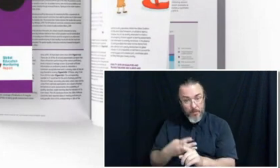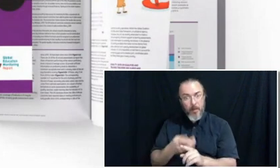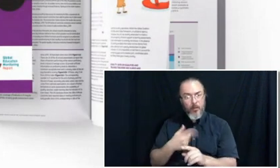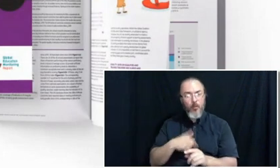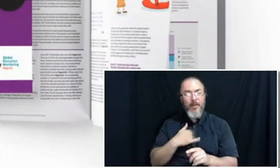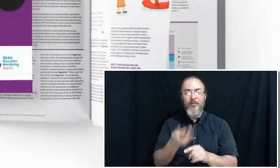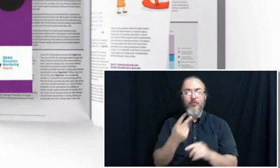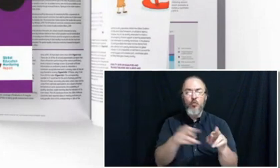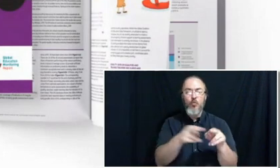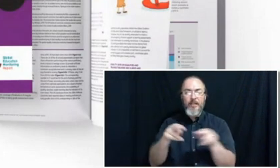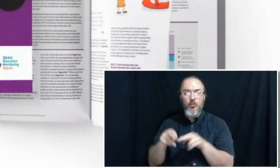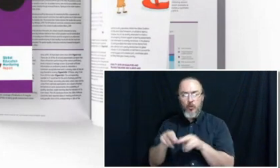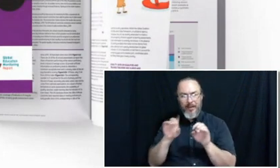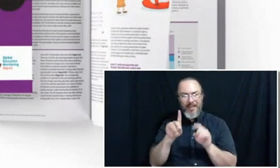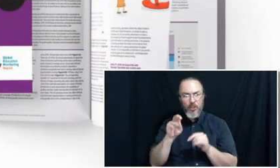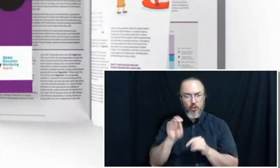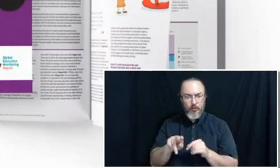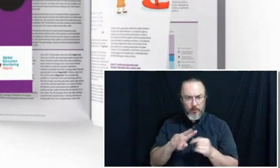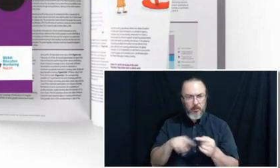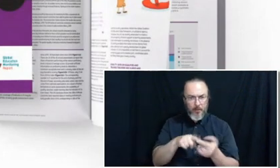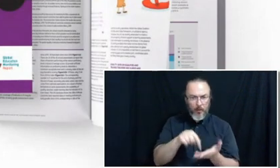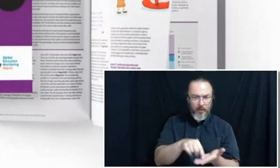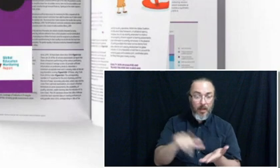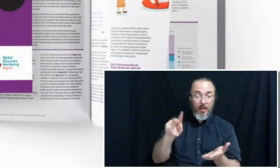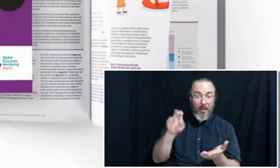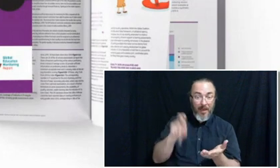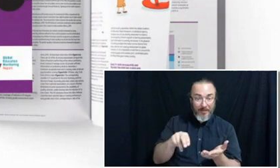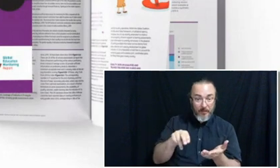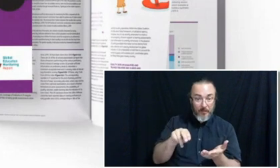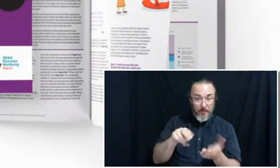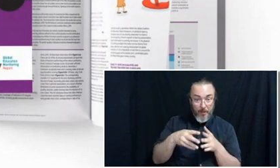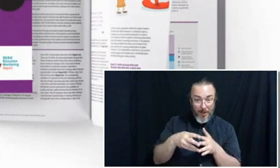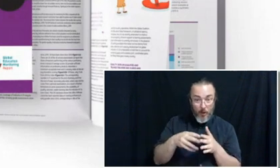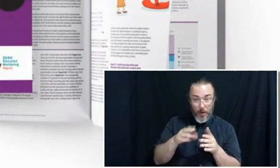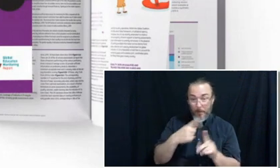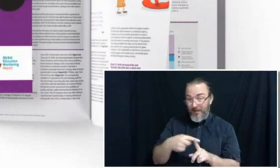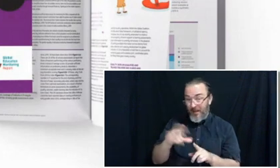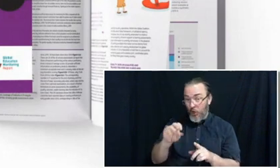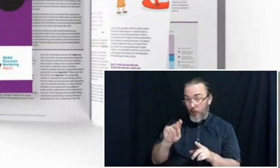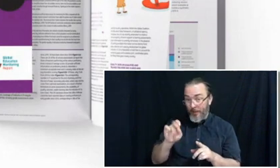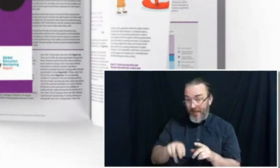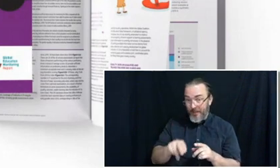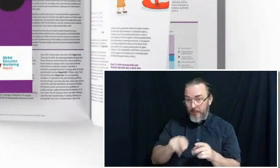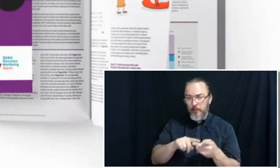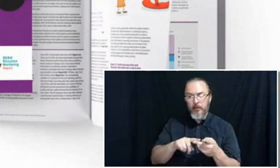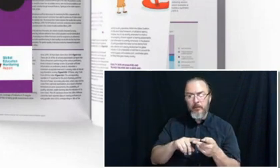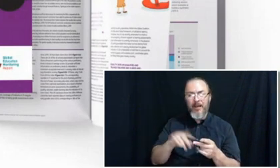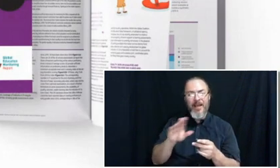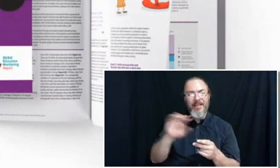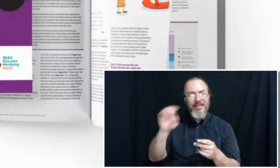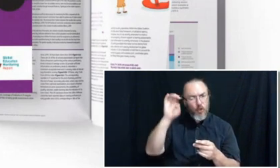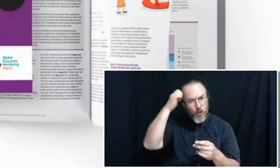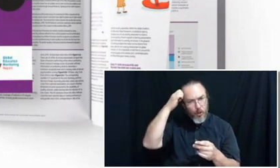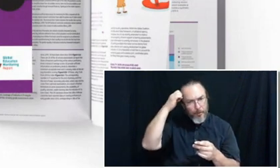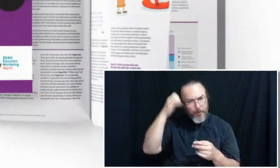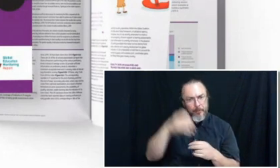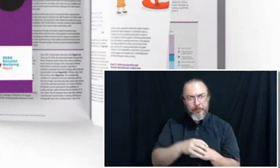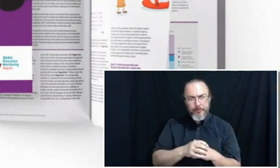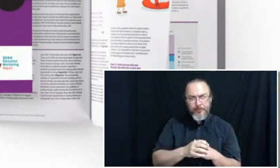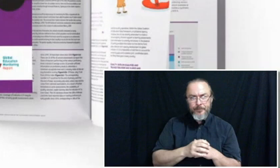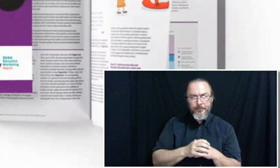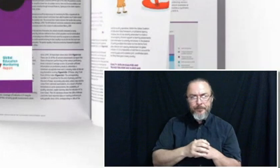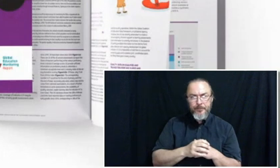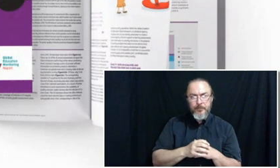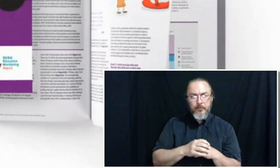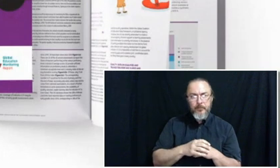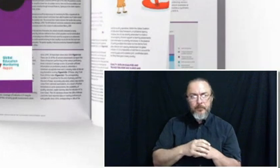éditions régionales sur l'inclusion et l'éducation. Première édition sur l'Amérique latine et les Caraïbes, deuxième édition sur l'Europe centrale et orientale, le Caucase et l'Asie